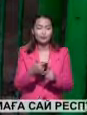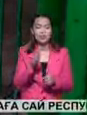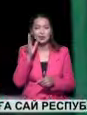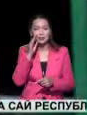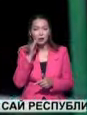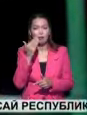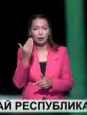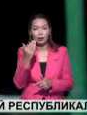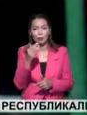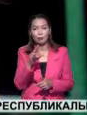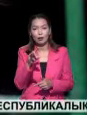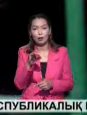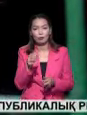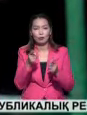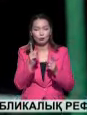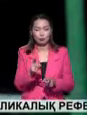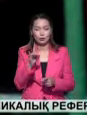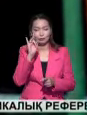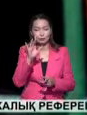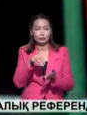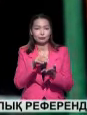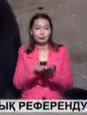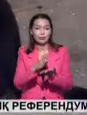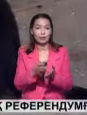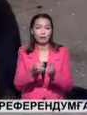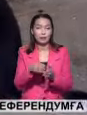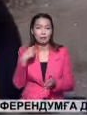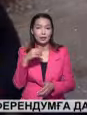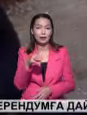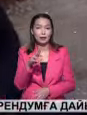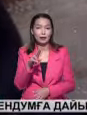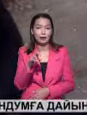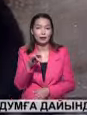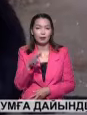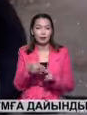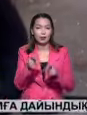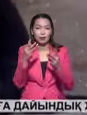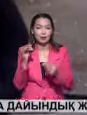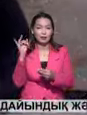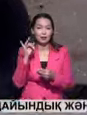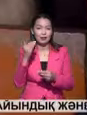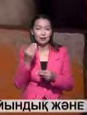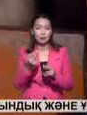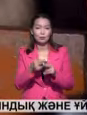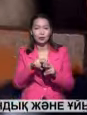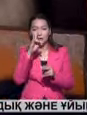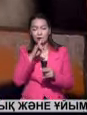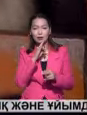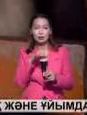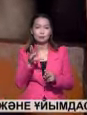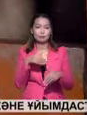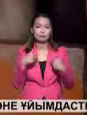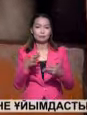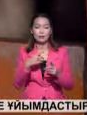туралы шешім қабылдады. Федерация президенті Тамаш Якел бұл күнді тарихта қалатынын тілге тиек етіп, қазақстандықтарды құттықтады.